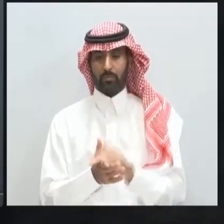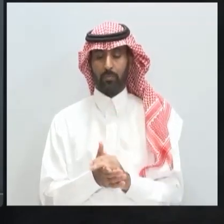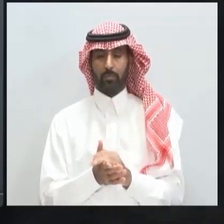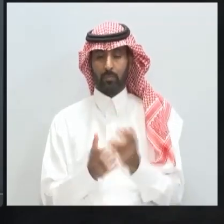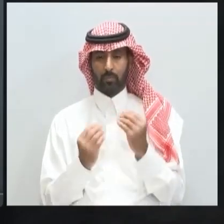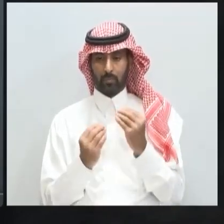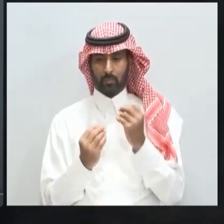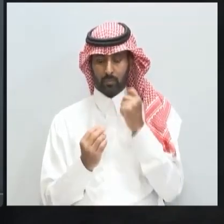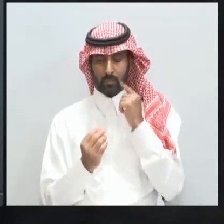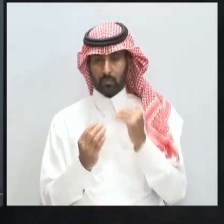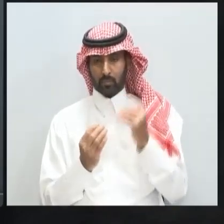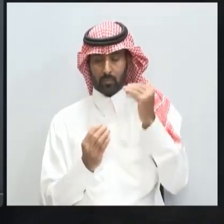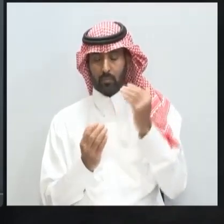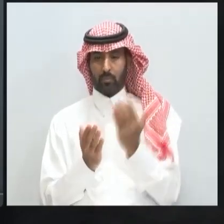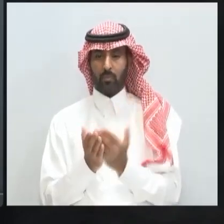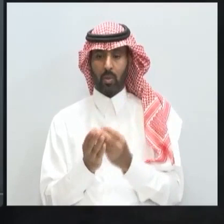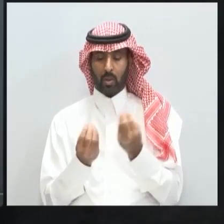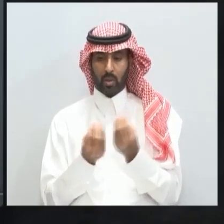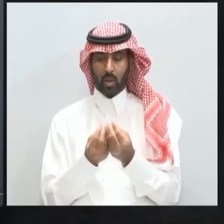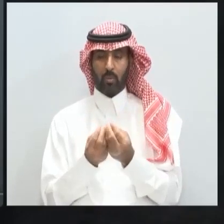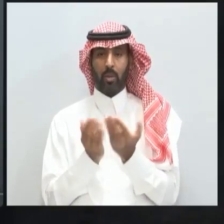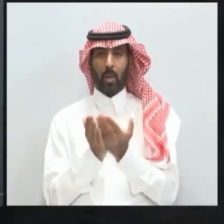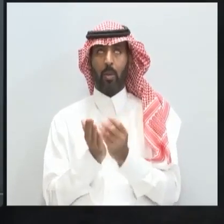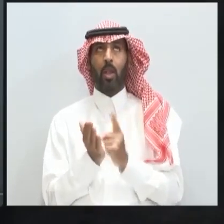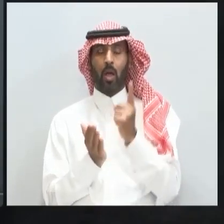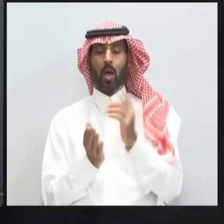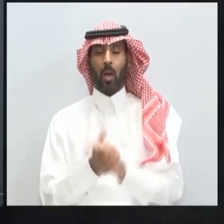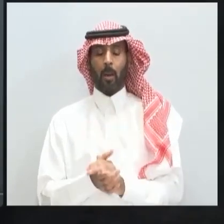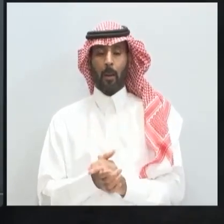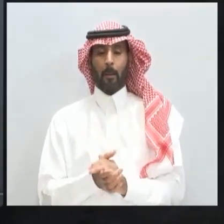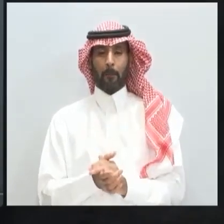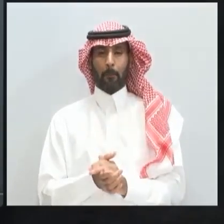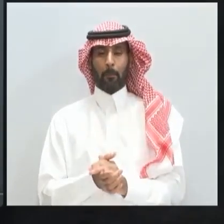ويرتفع لتعلقه بكتاب الله تعالى